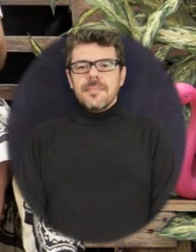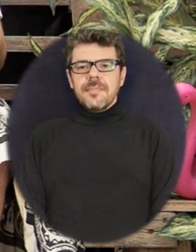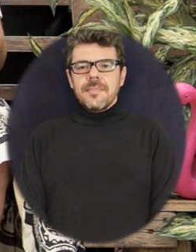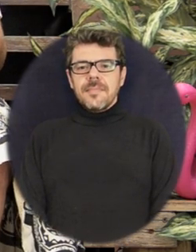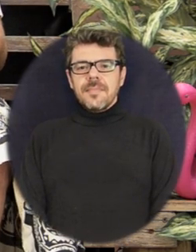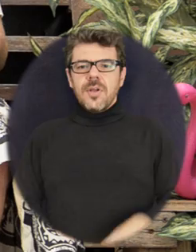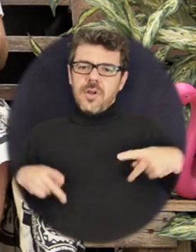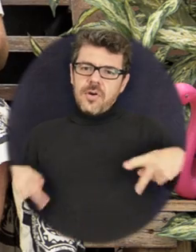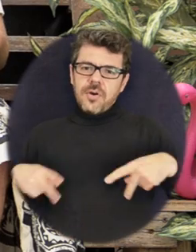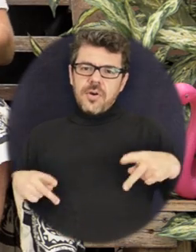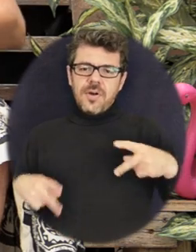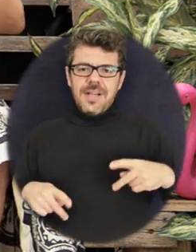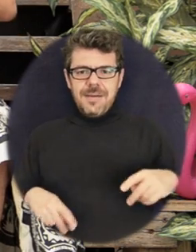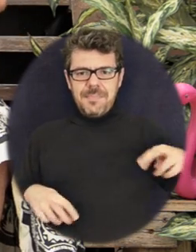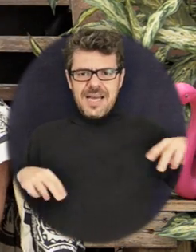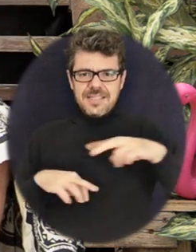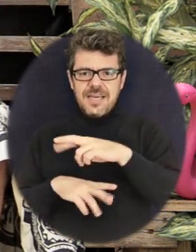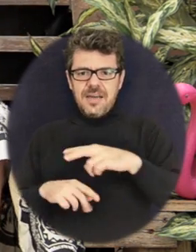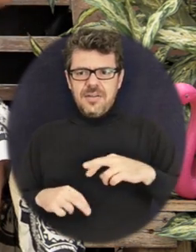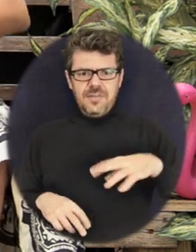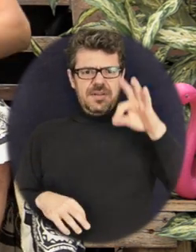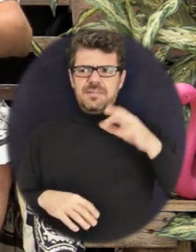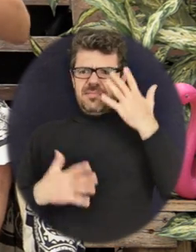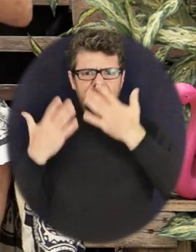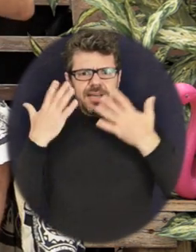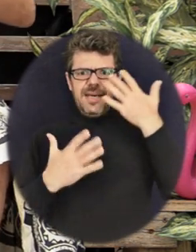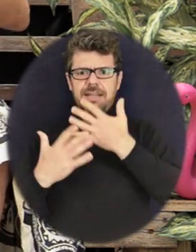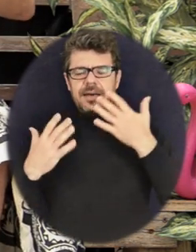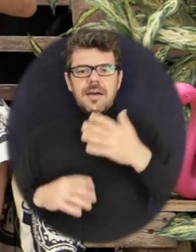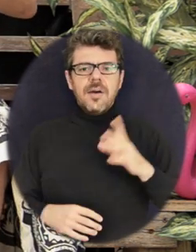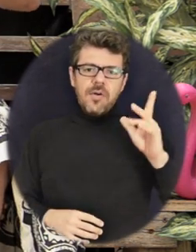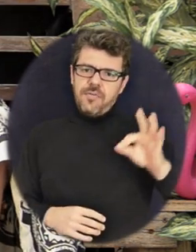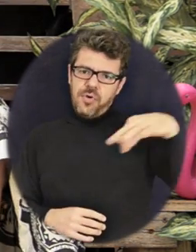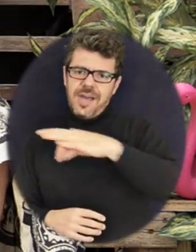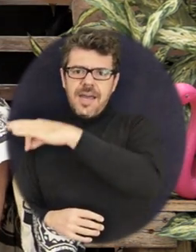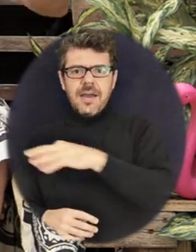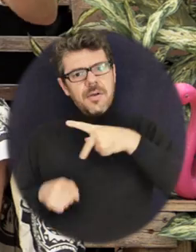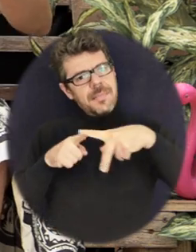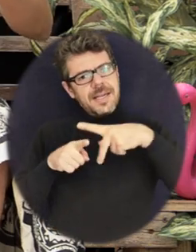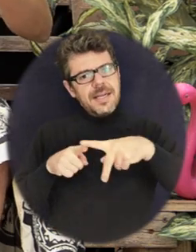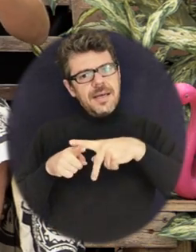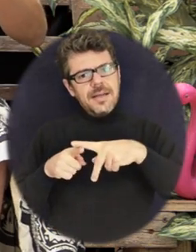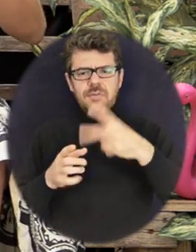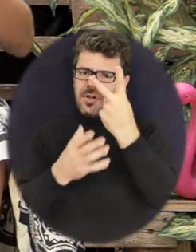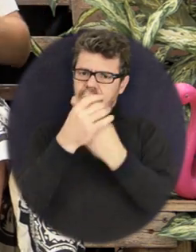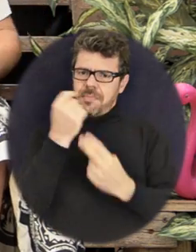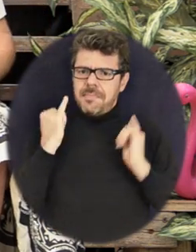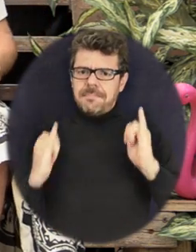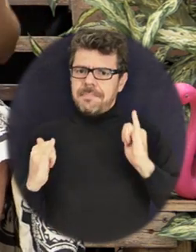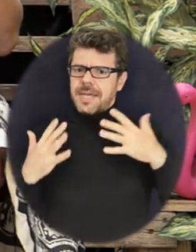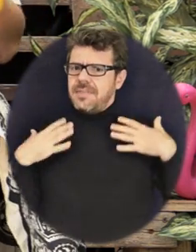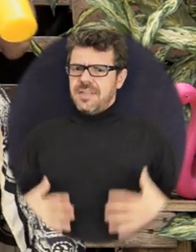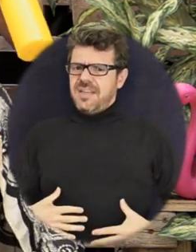gilet sur la rue les passant trouv s bien inquiétant le Panet t deux